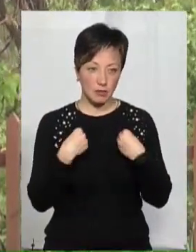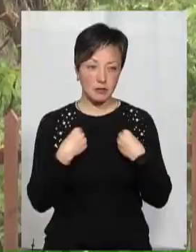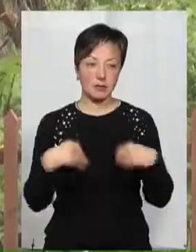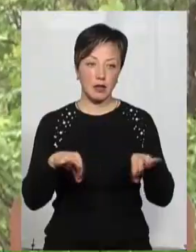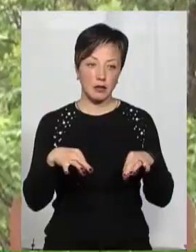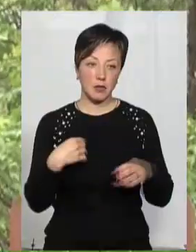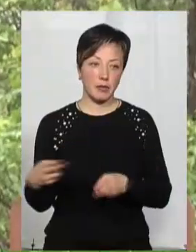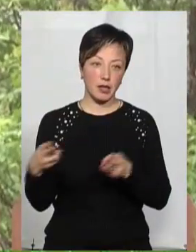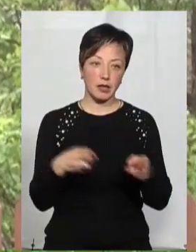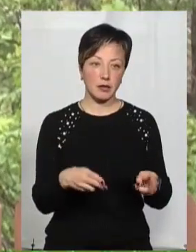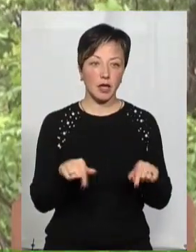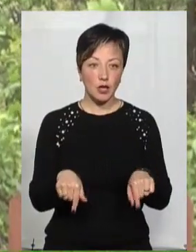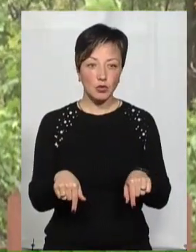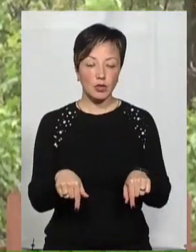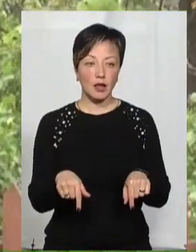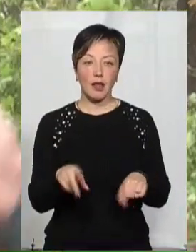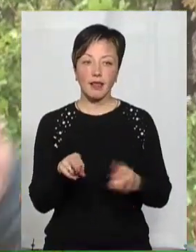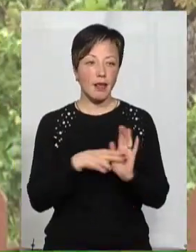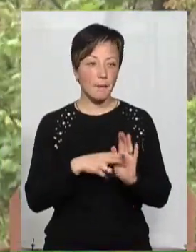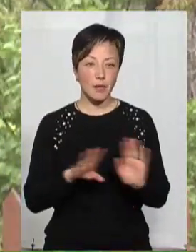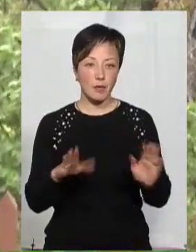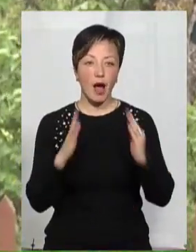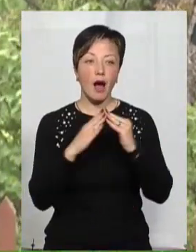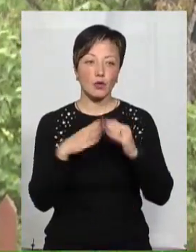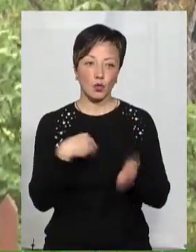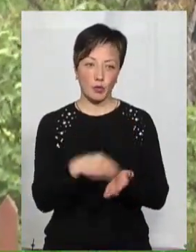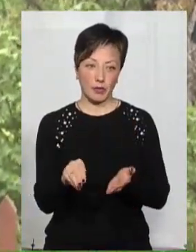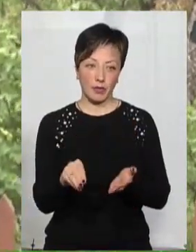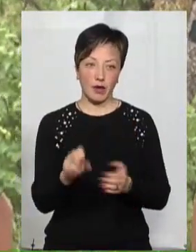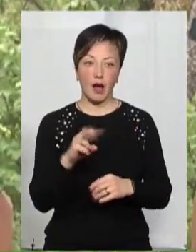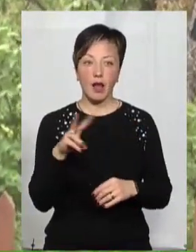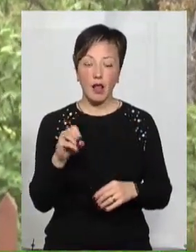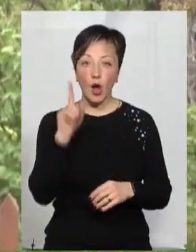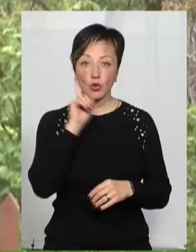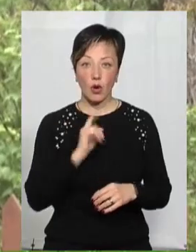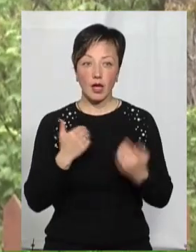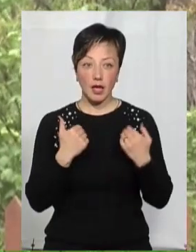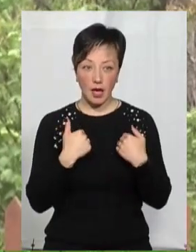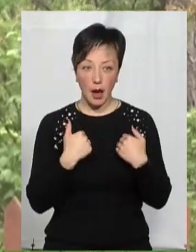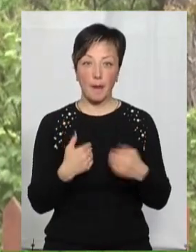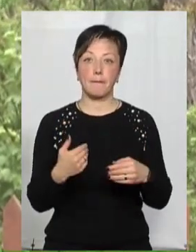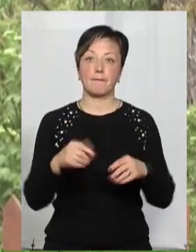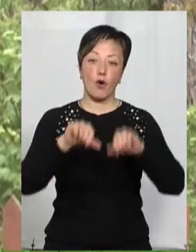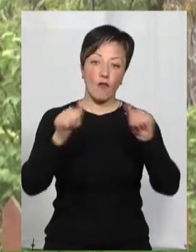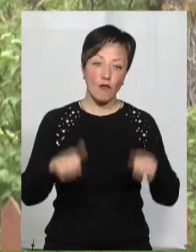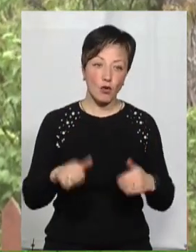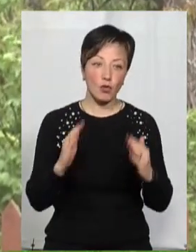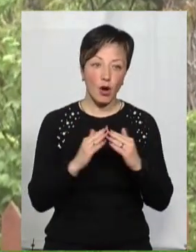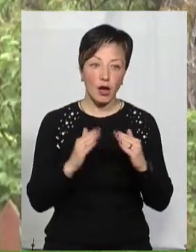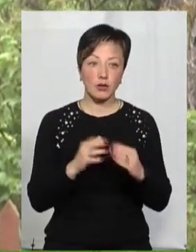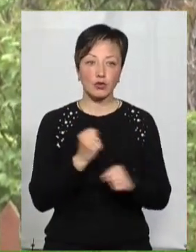ми приїхали. Я тут не прописаний, я тут хату купив. Але доки я перепишу хату, чи як там, чи